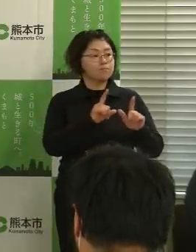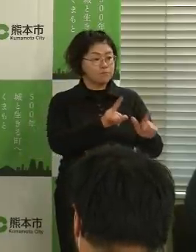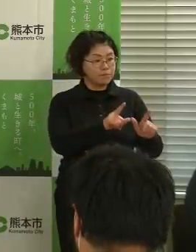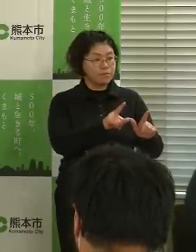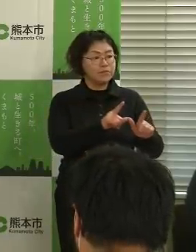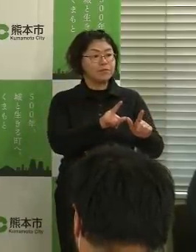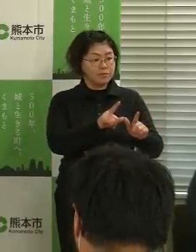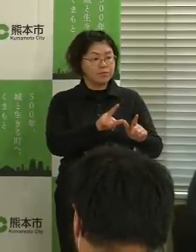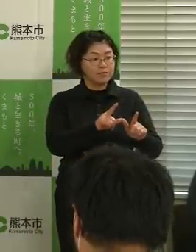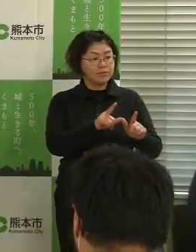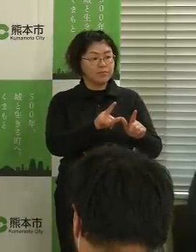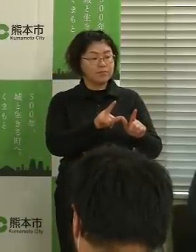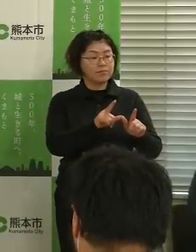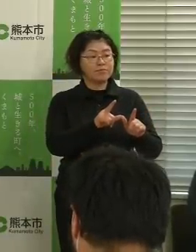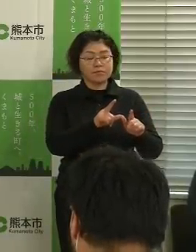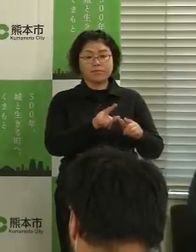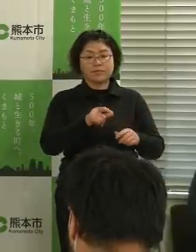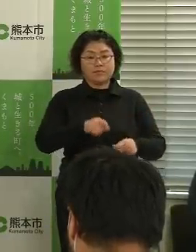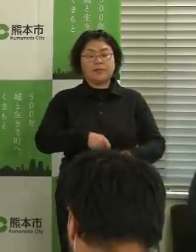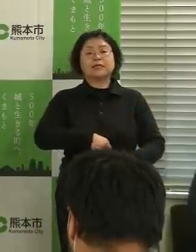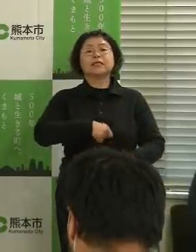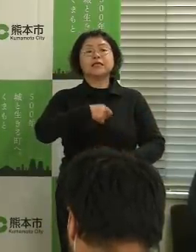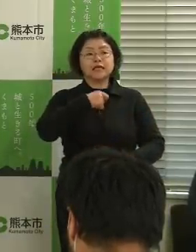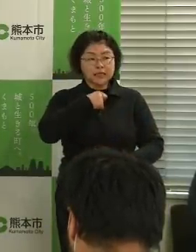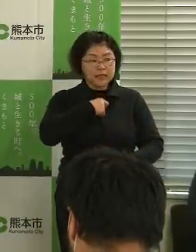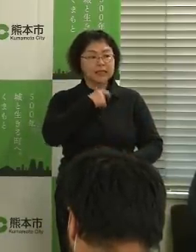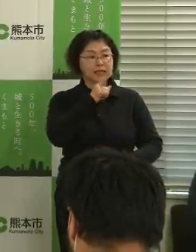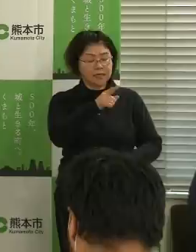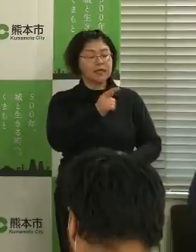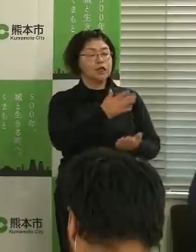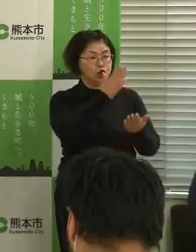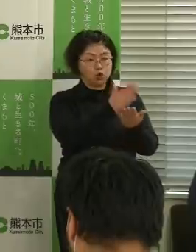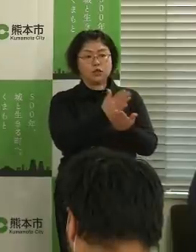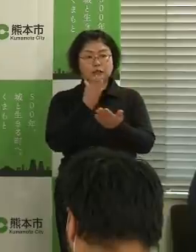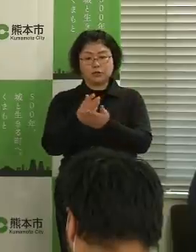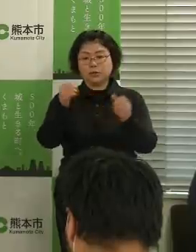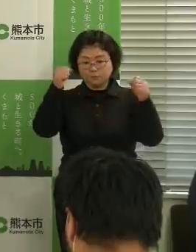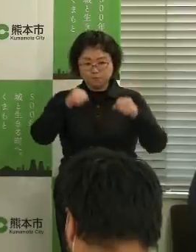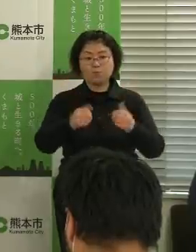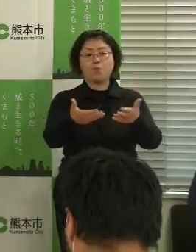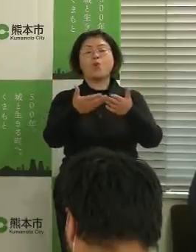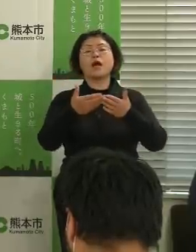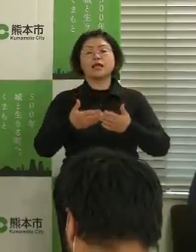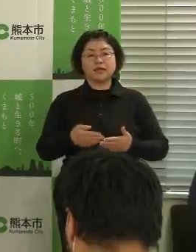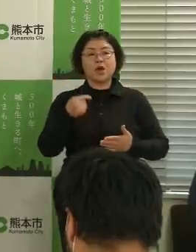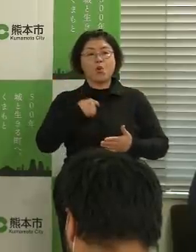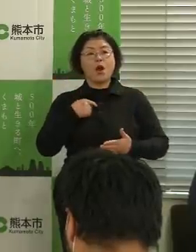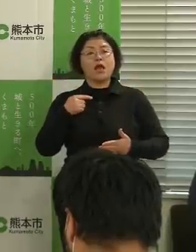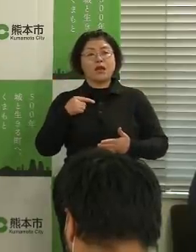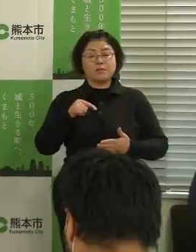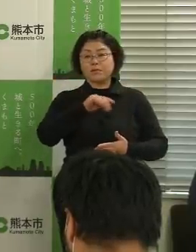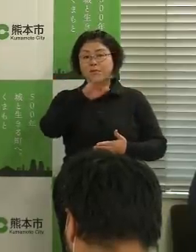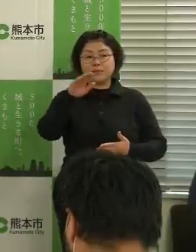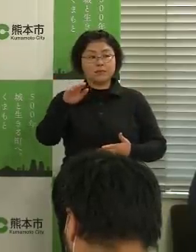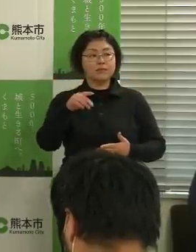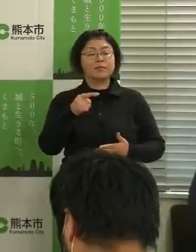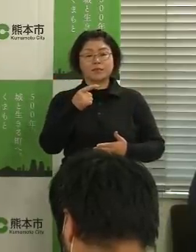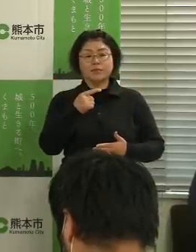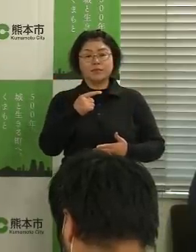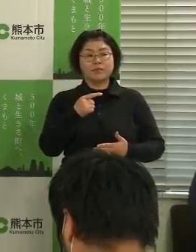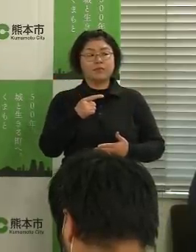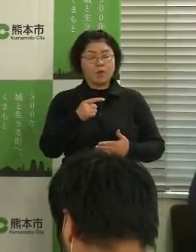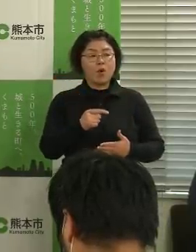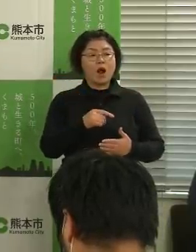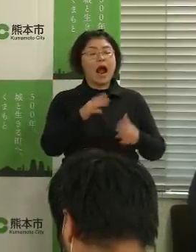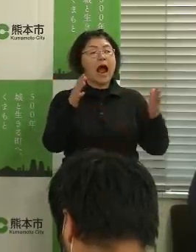ということですね。ですから 正式な手続きを 踏んで ということで、はい、よろしいですか。 もちろん皆さんが集まることはしておりません。ですから